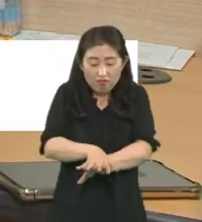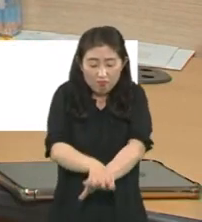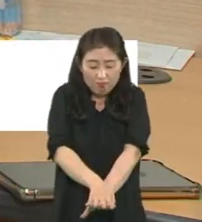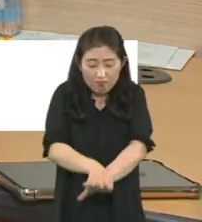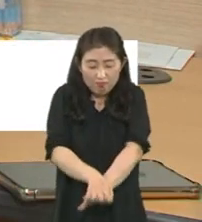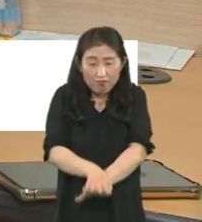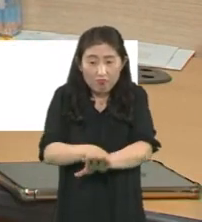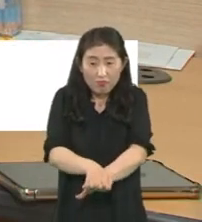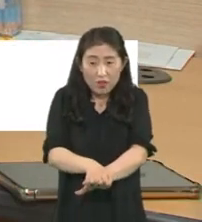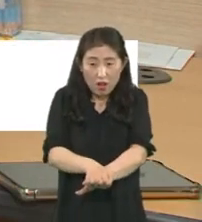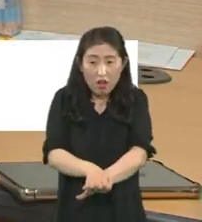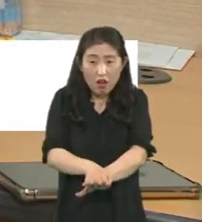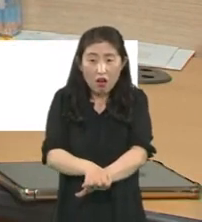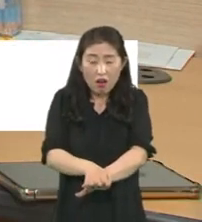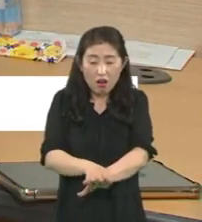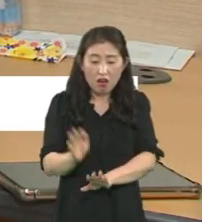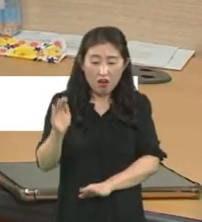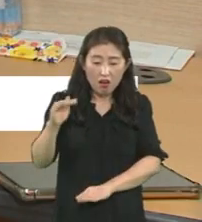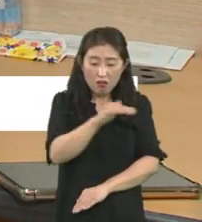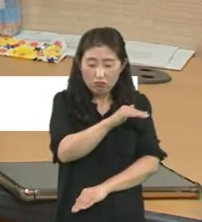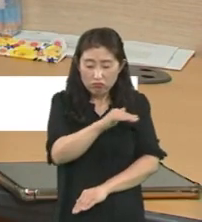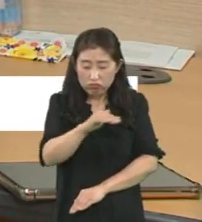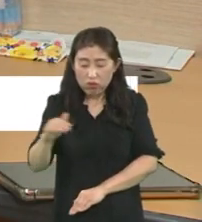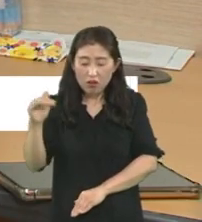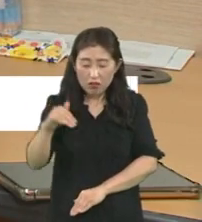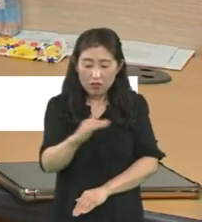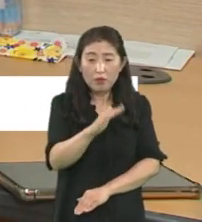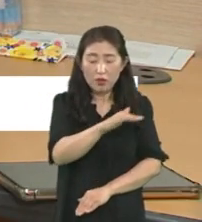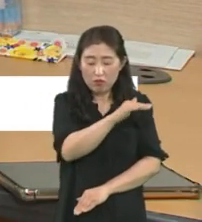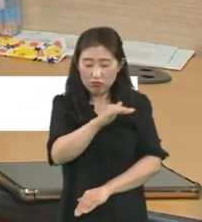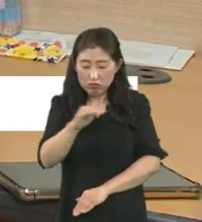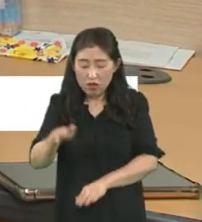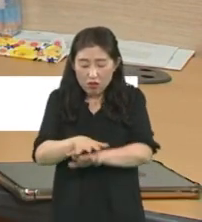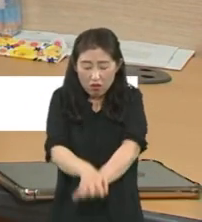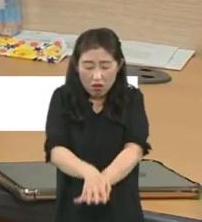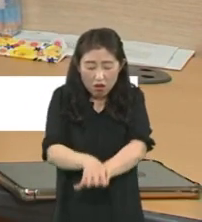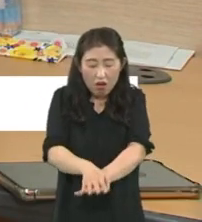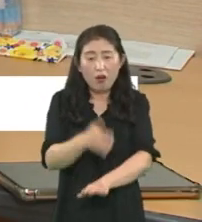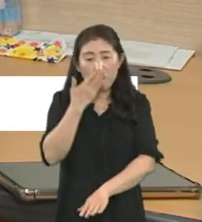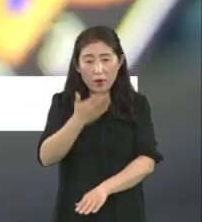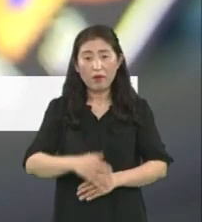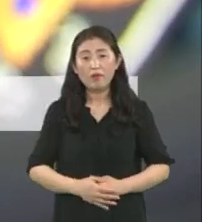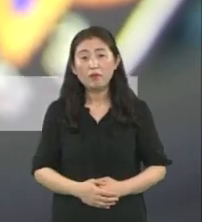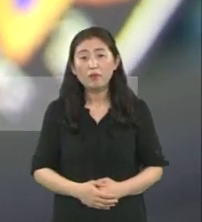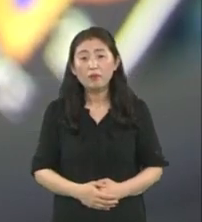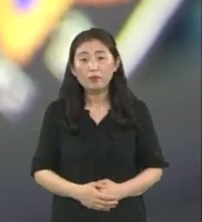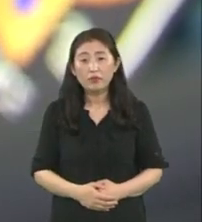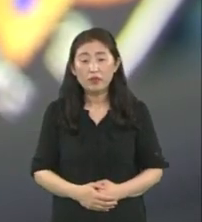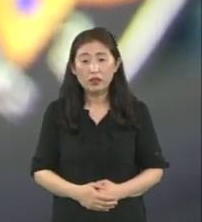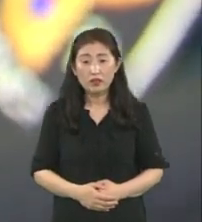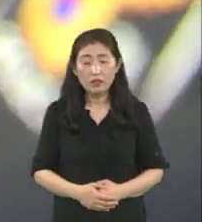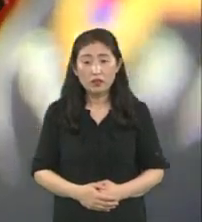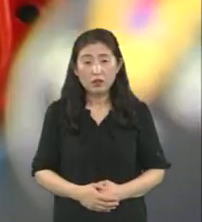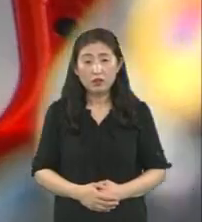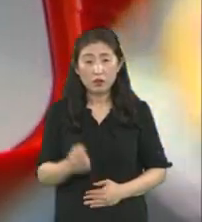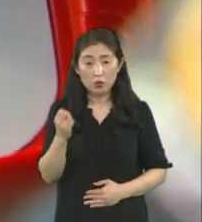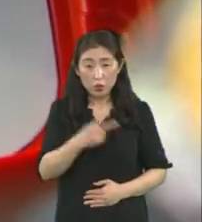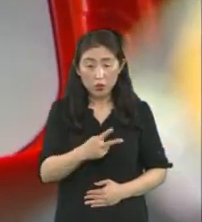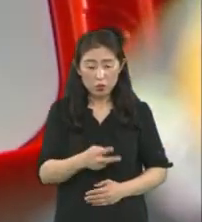압박을 실리도를 하셔야 압박의 그 위치나 깊이를 조절을 할 수가 있으시고요. 심폐소생술과